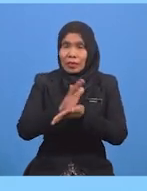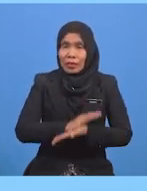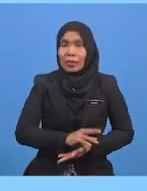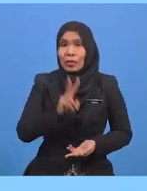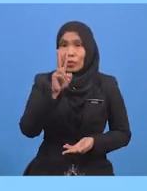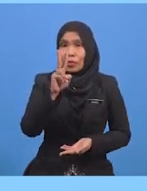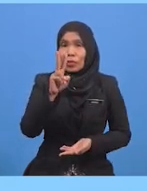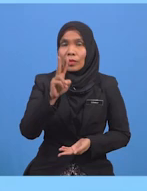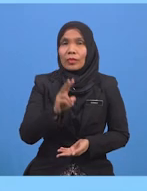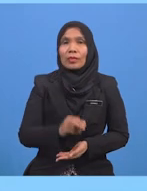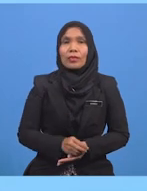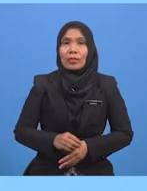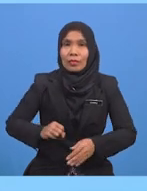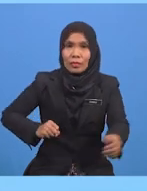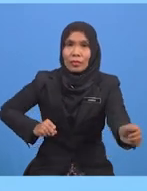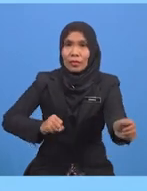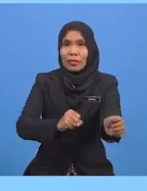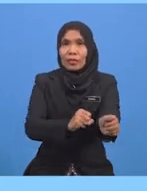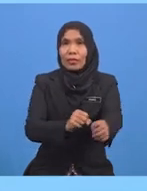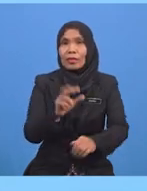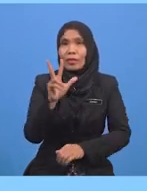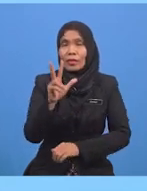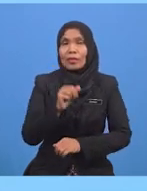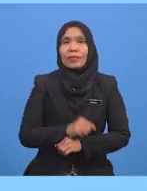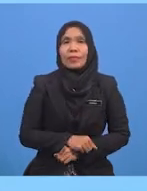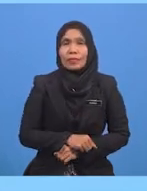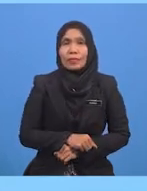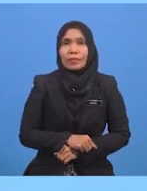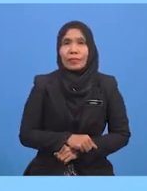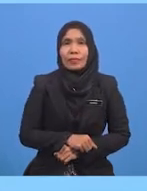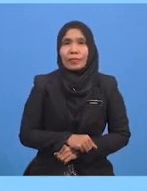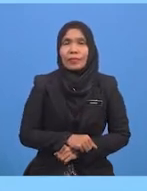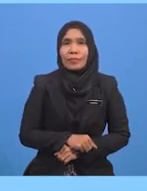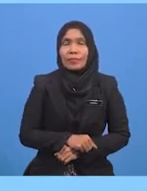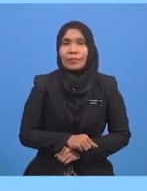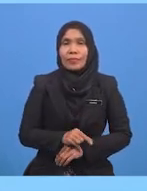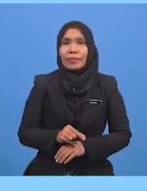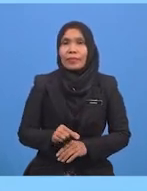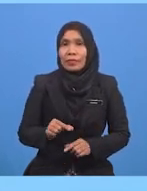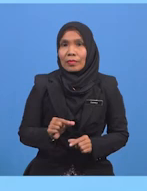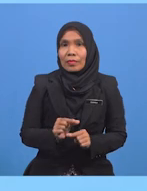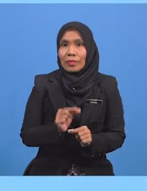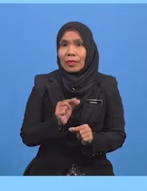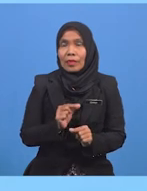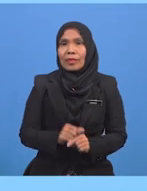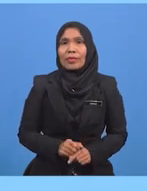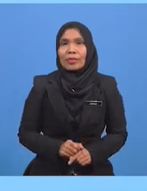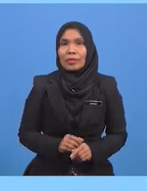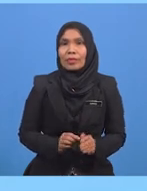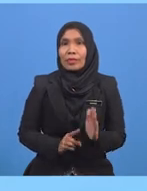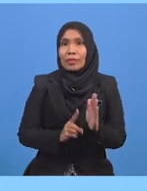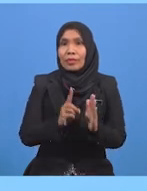tegak. Andaikan garis menegak sebagai H dan pembahagi